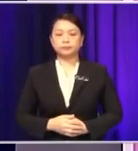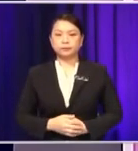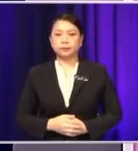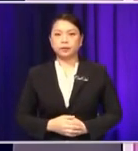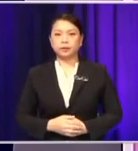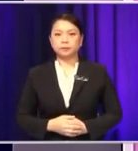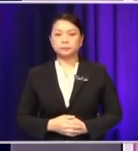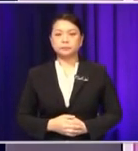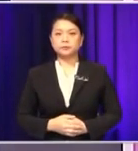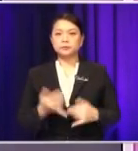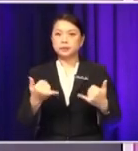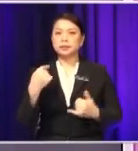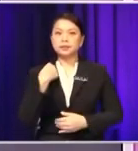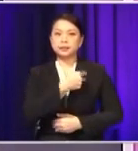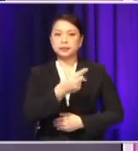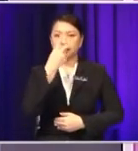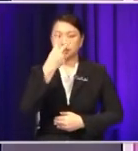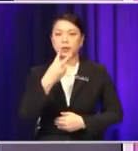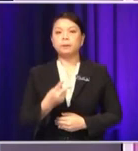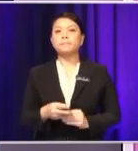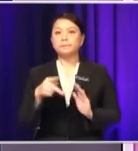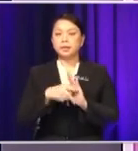Seterusnya, kita akan melihat dari segi perekodan dan